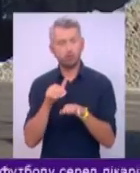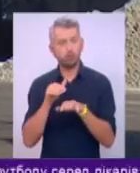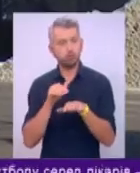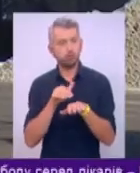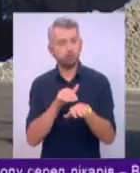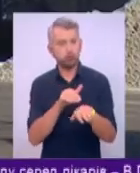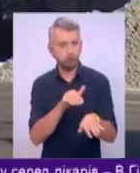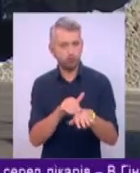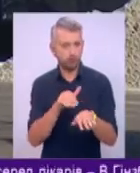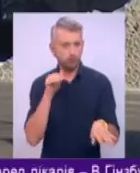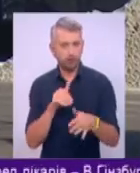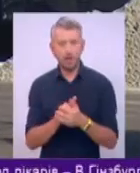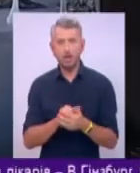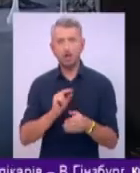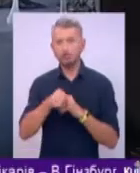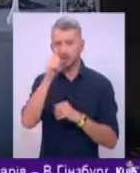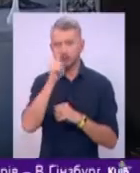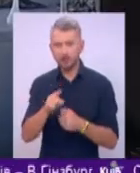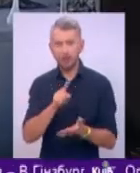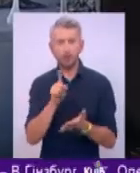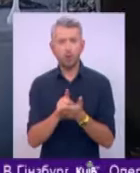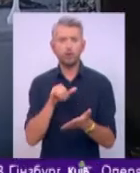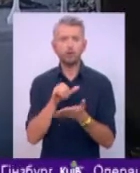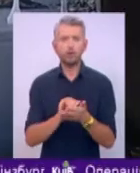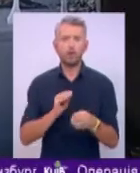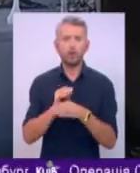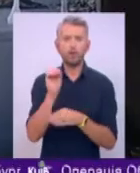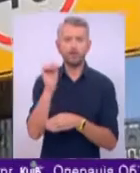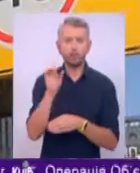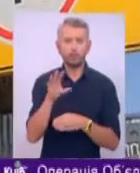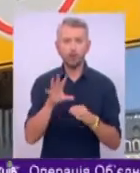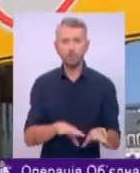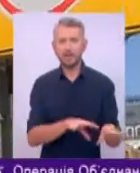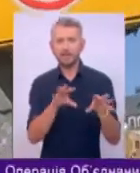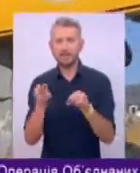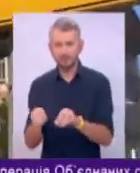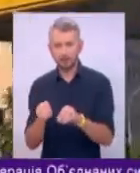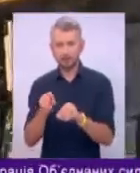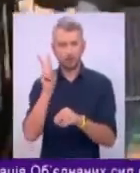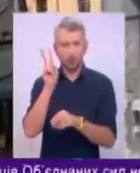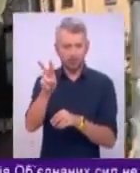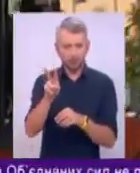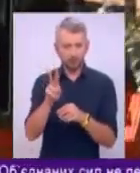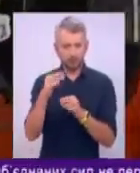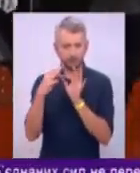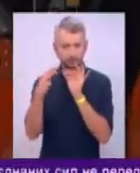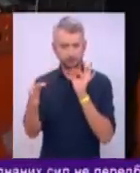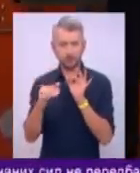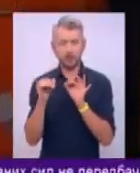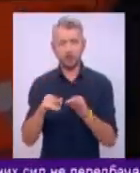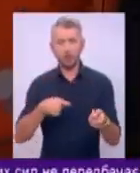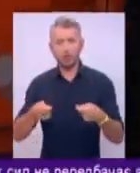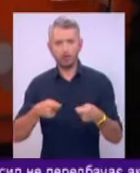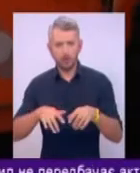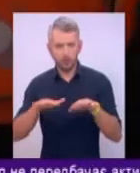довжелезних заторах. За місяць комунальники мають встановити додаткові світлофори, перенести лінію тролейбусів і перемістити торговельні точки із